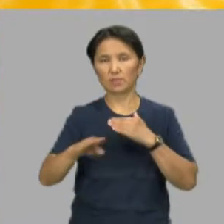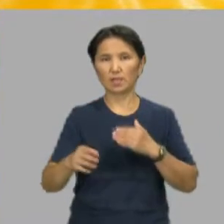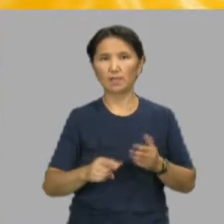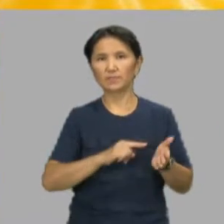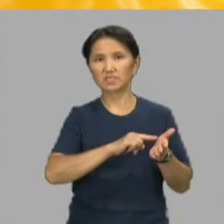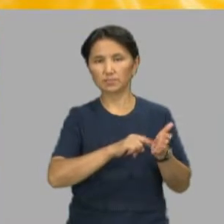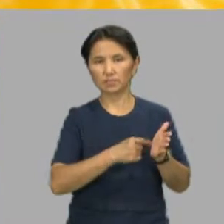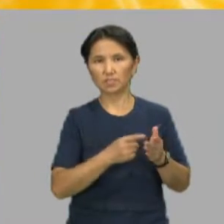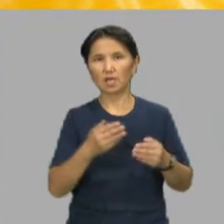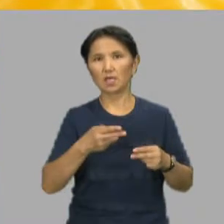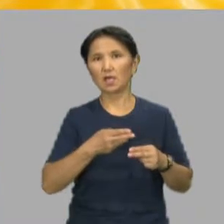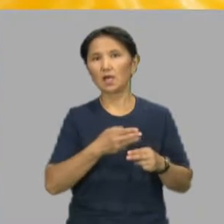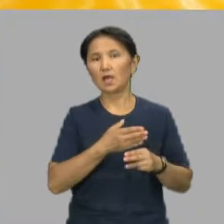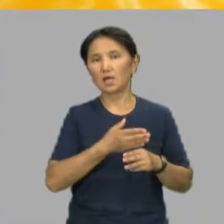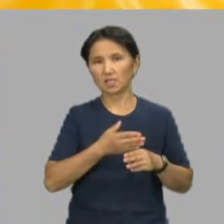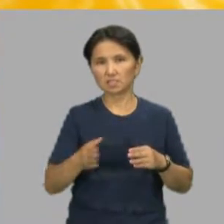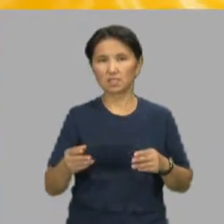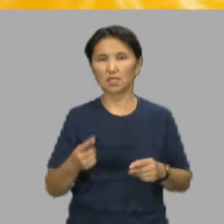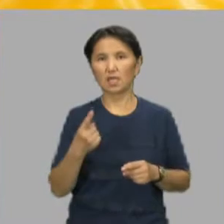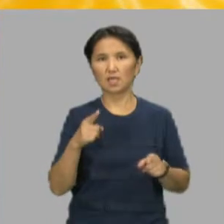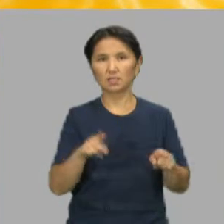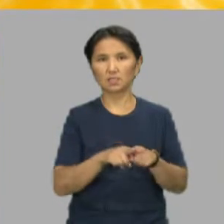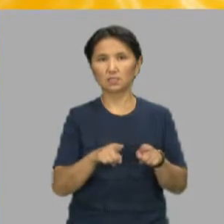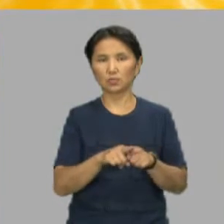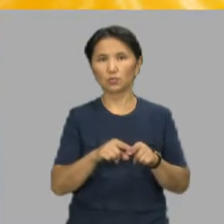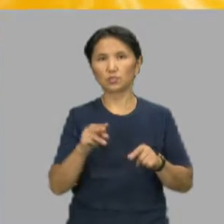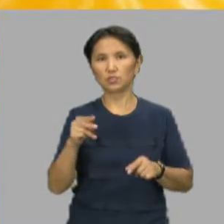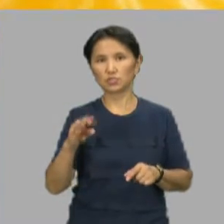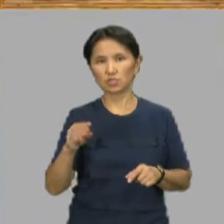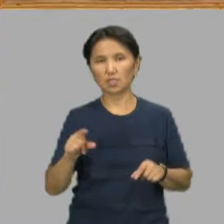разделяет однородные члены предложения.